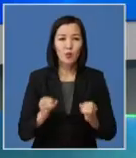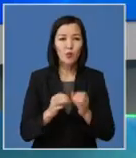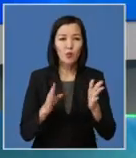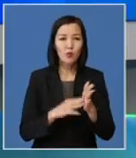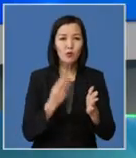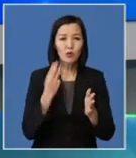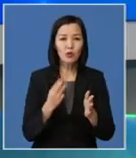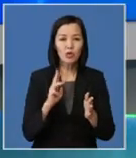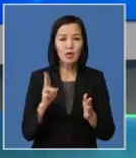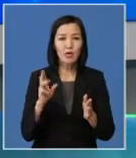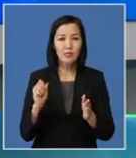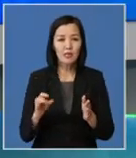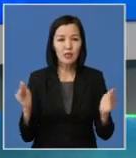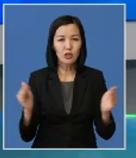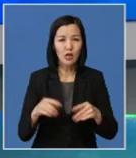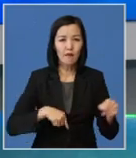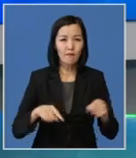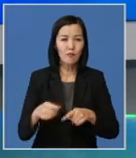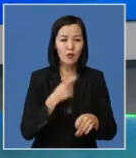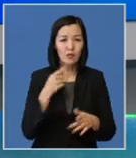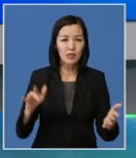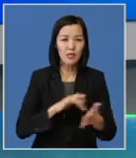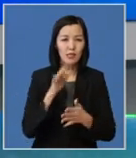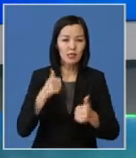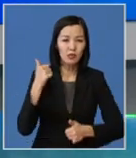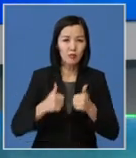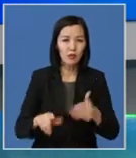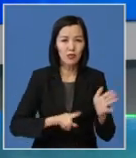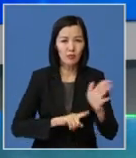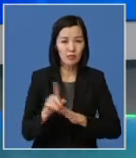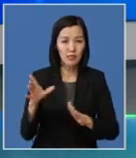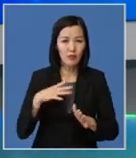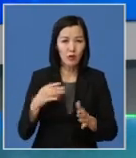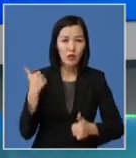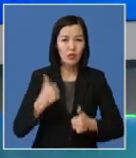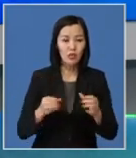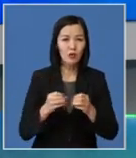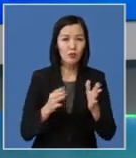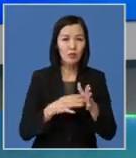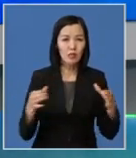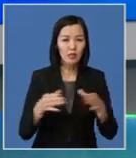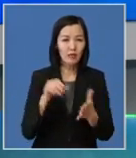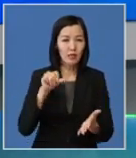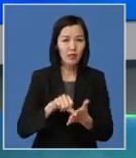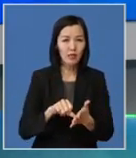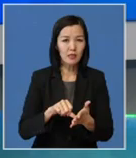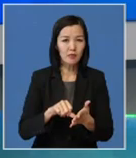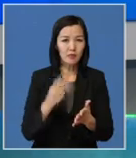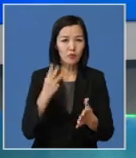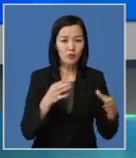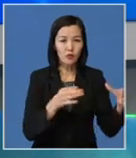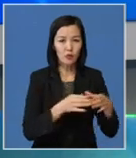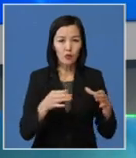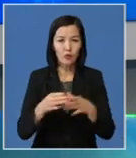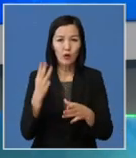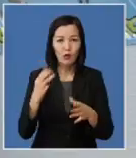Он тоғызыншы қаңтарда шағын футболдан Талдықорған қаласының чемпионаты басталған болатын. Жарысқа 18 команда қатысып жатыр. Олар өзара 3 топқа